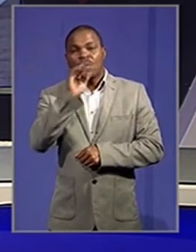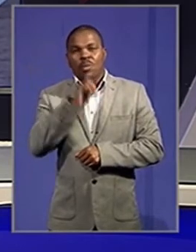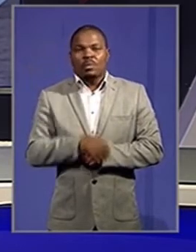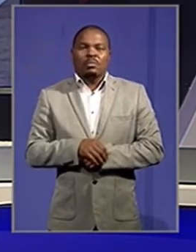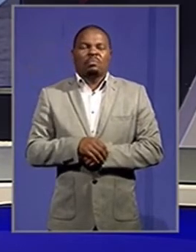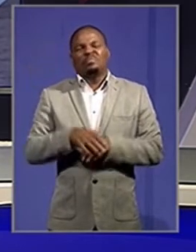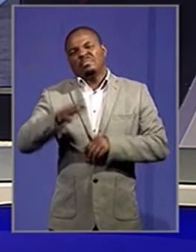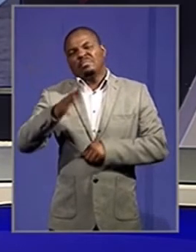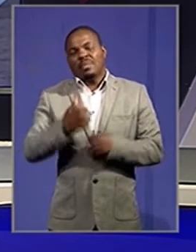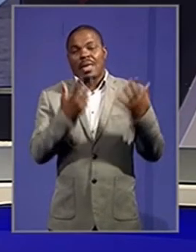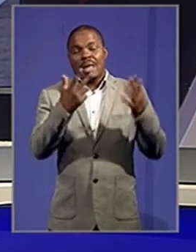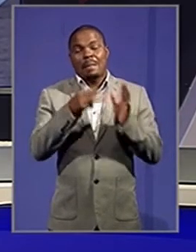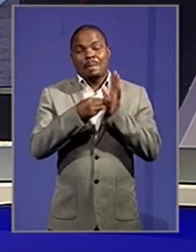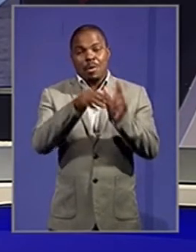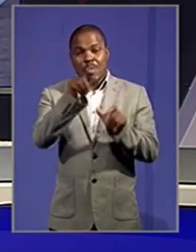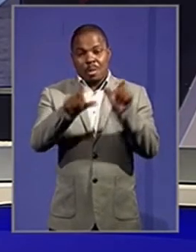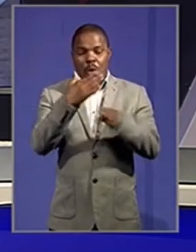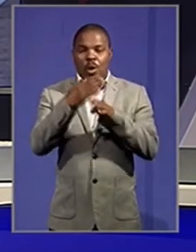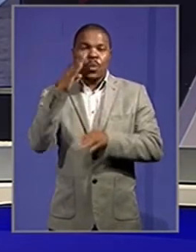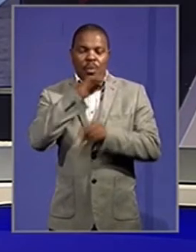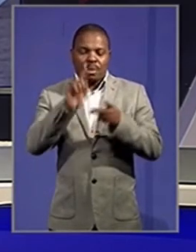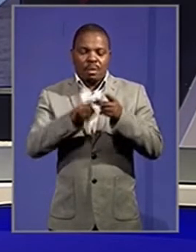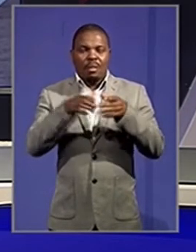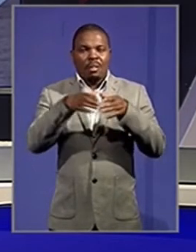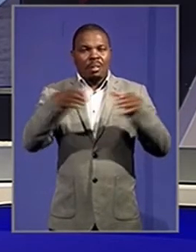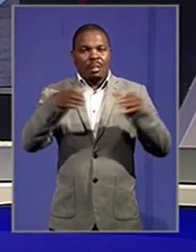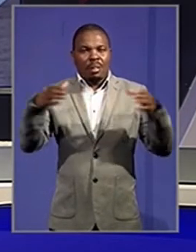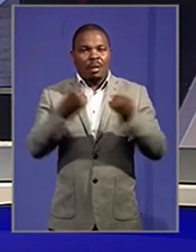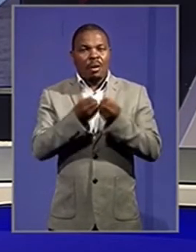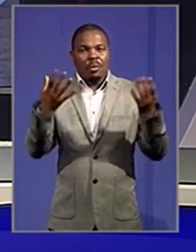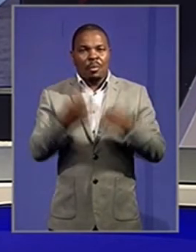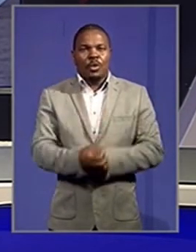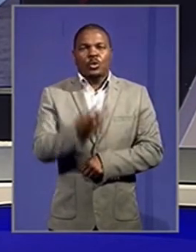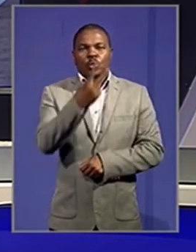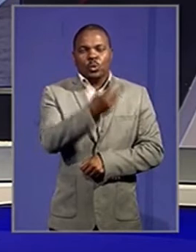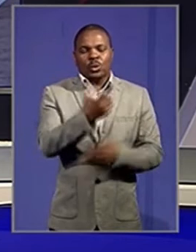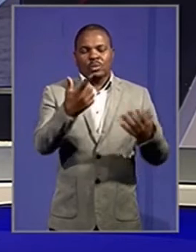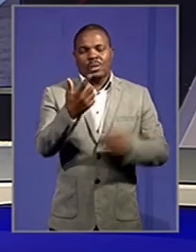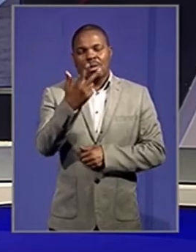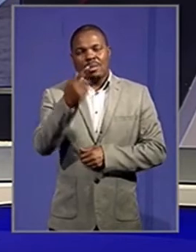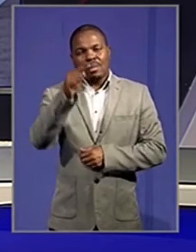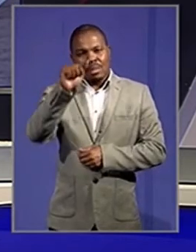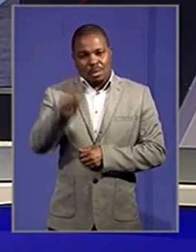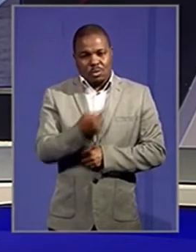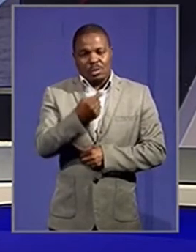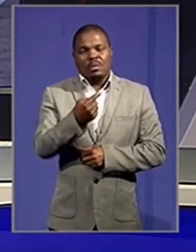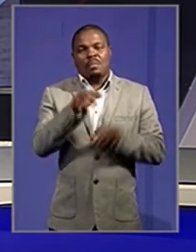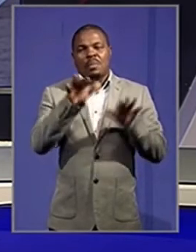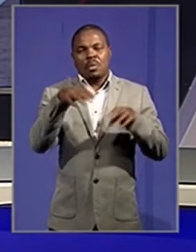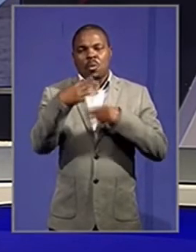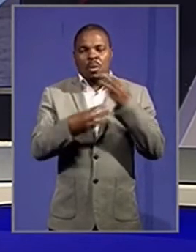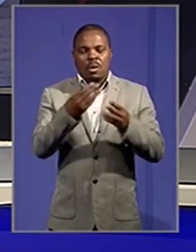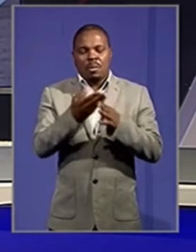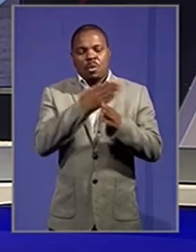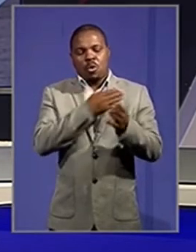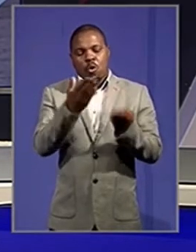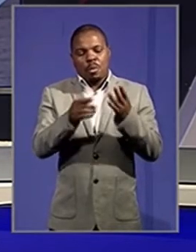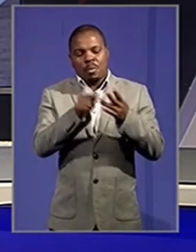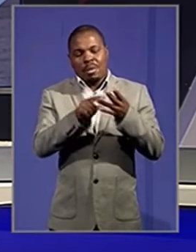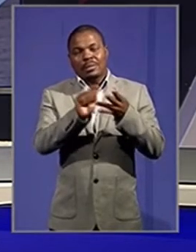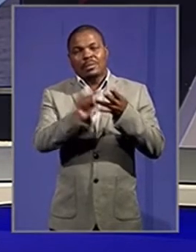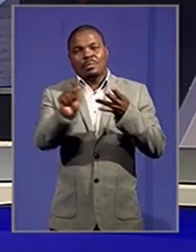tse ka bang tse robedi ba ne ba sa sebetse mme ke keketseho ya dikete tse 278 papisong le kotara ya boraro ya